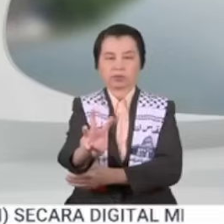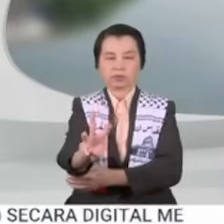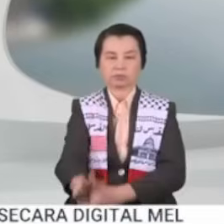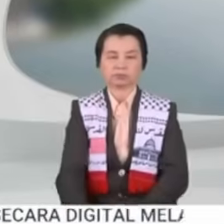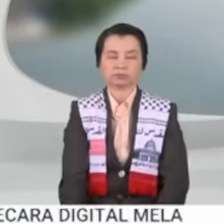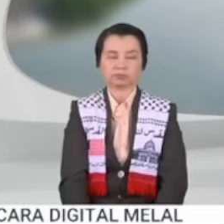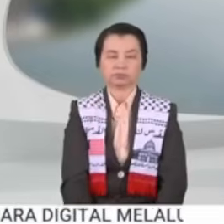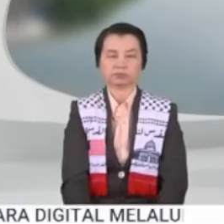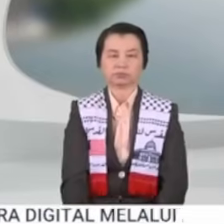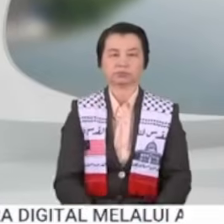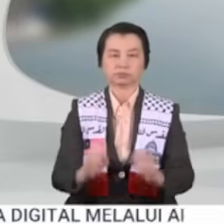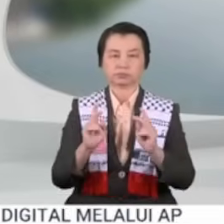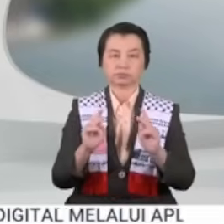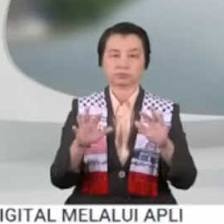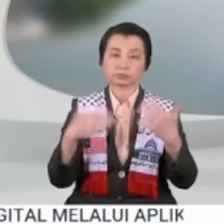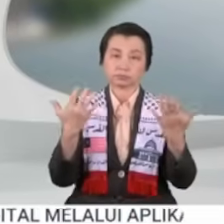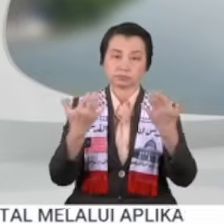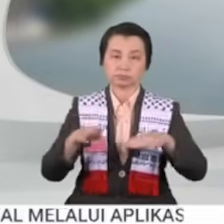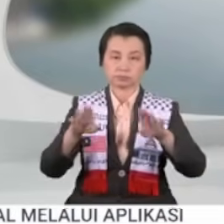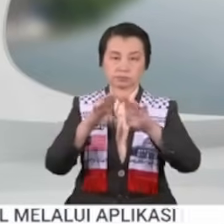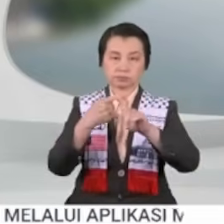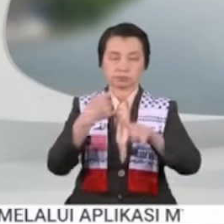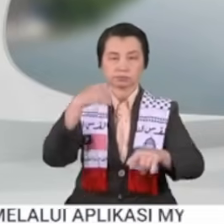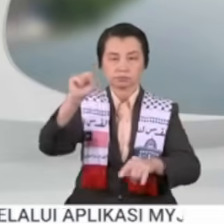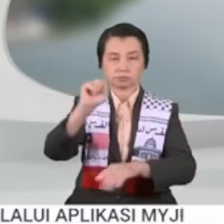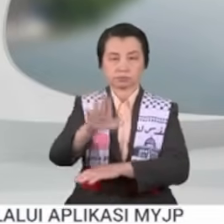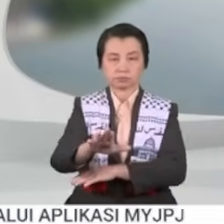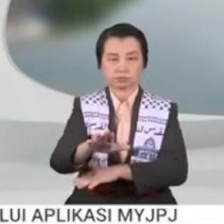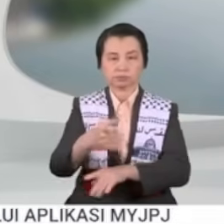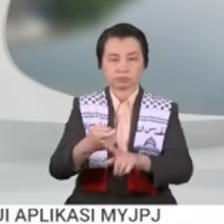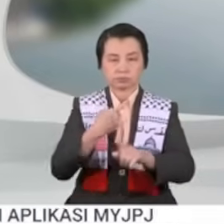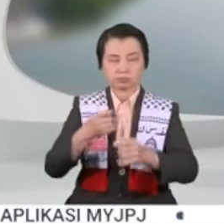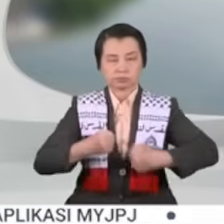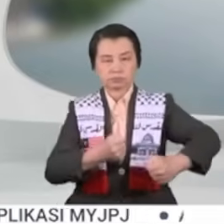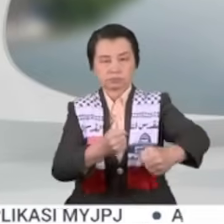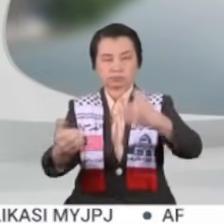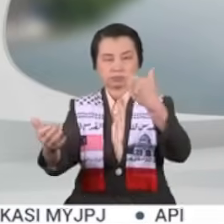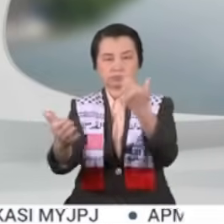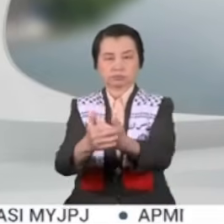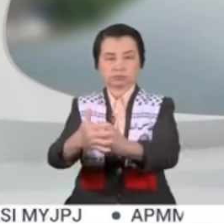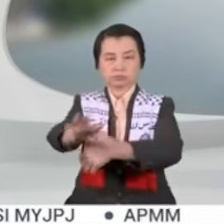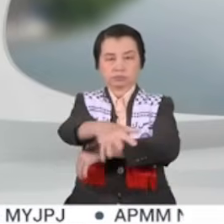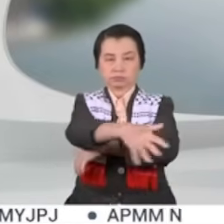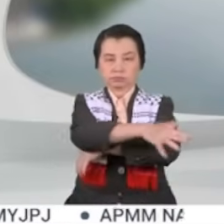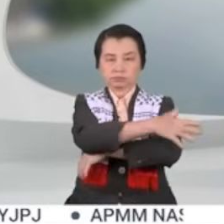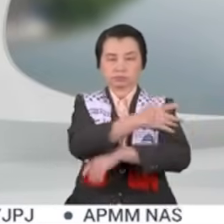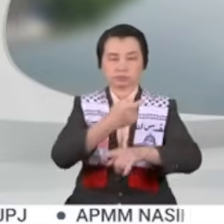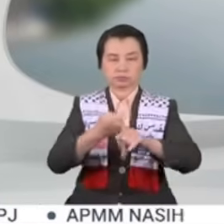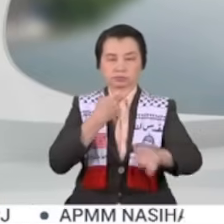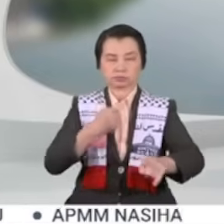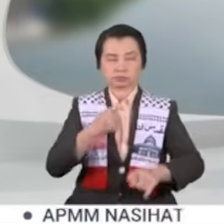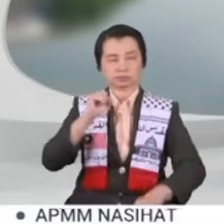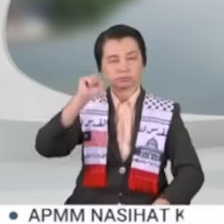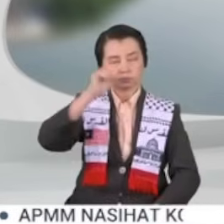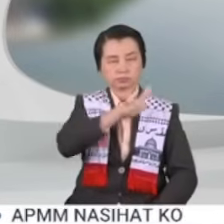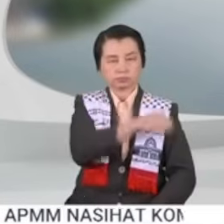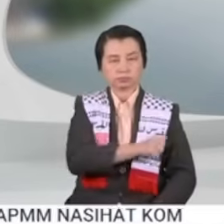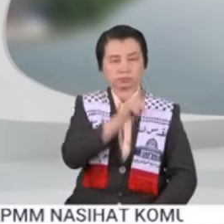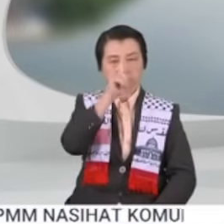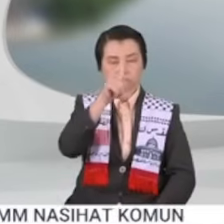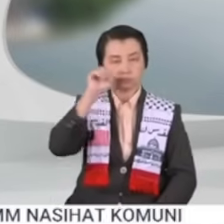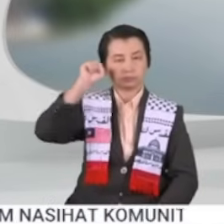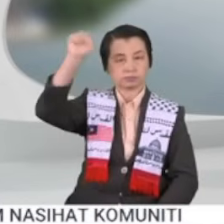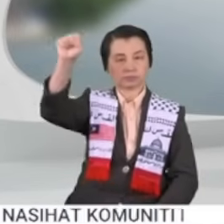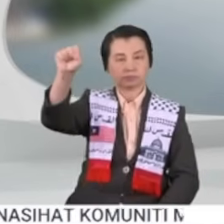Tawau baik sekian paparan dari Sabah untuk petang ini dari sungai hingga ke Segara Palestin pasti Merdeka